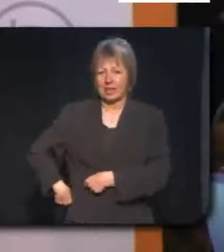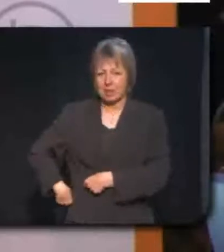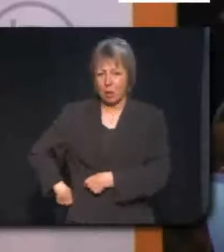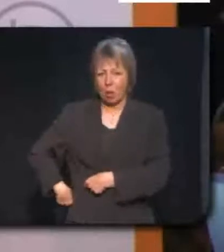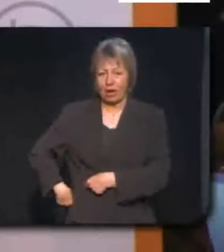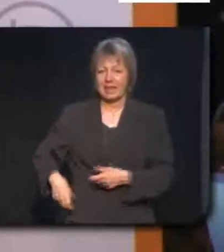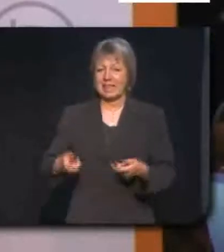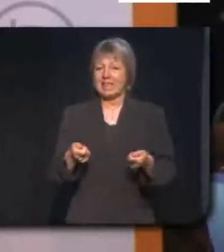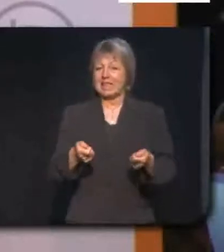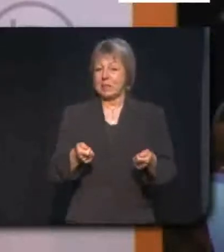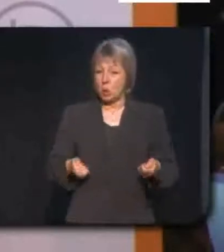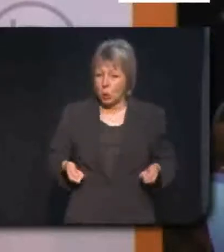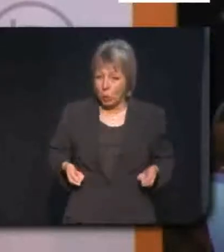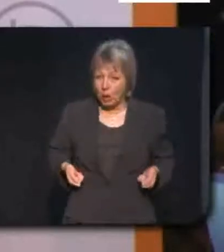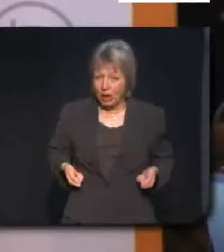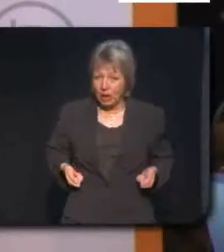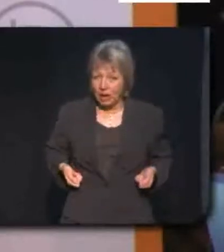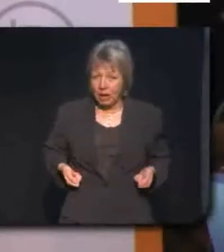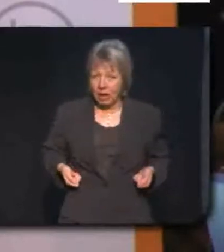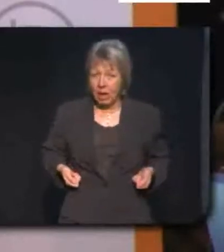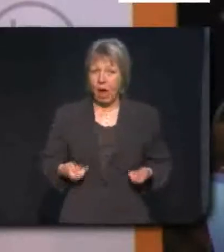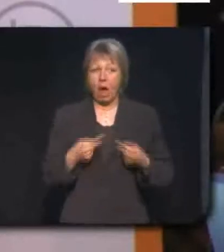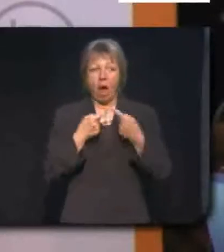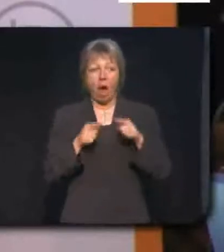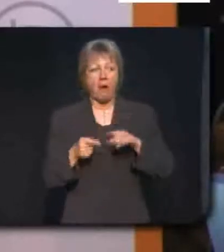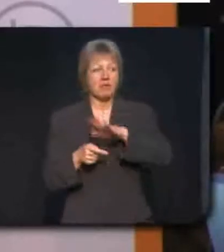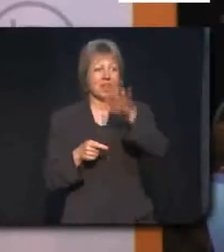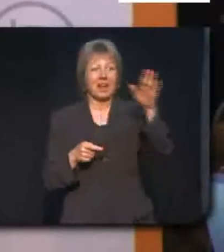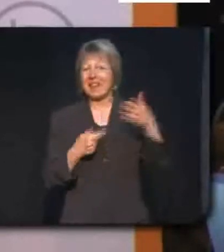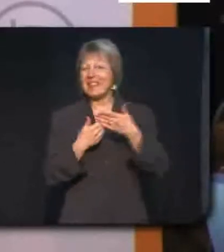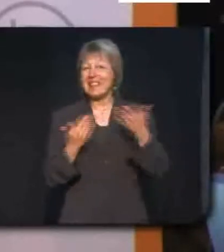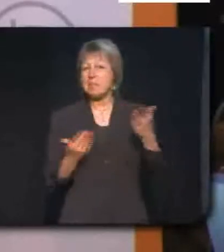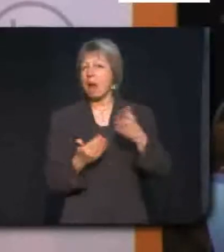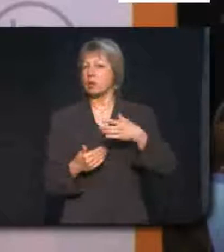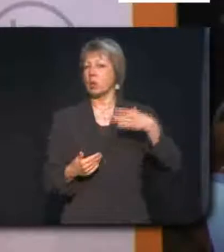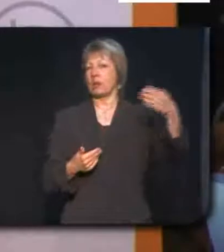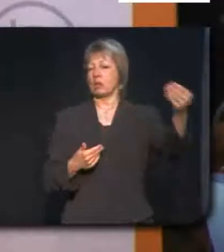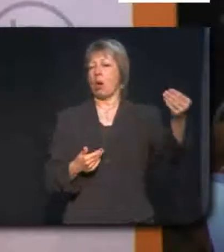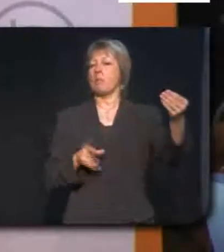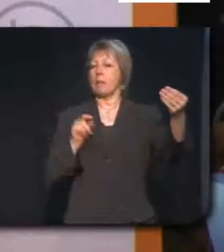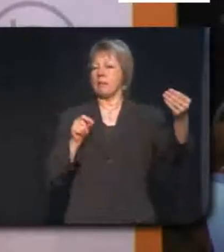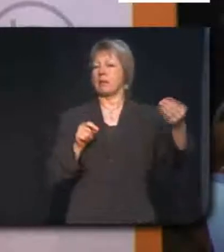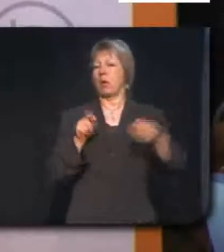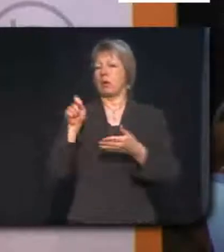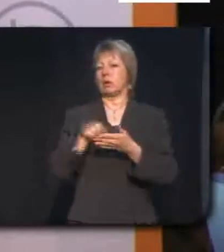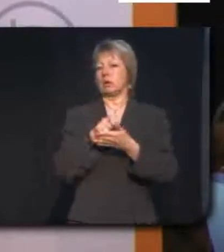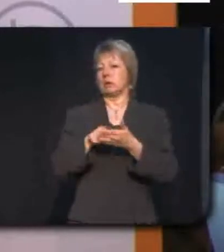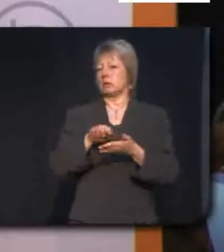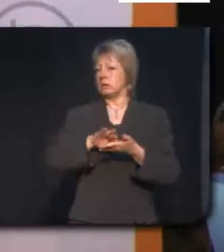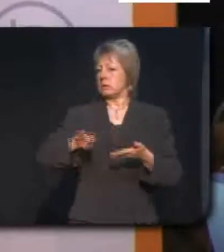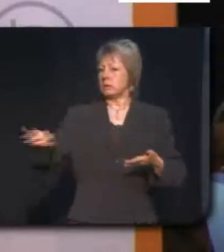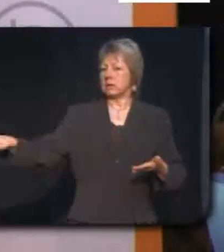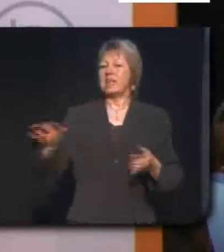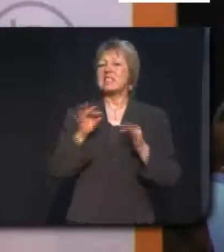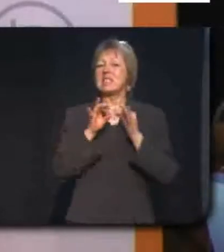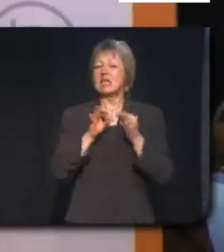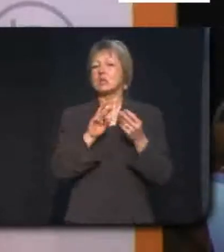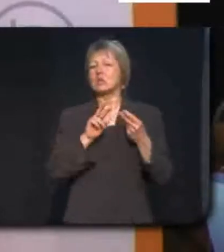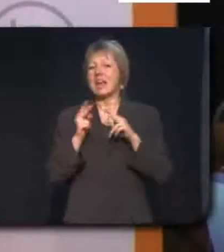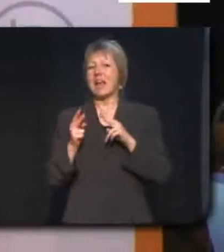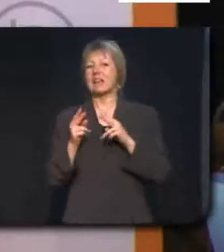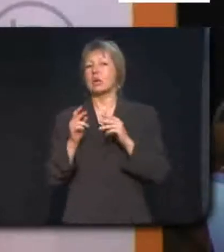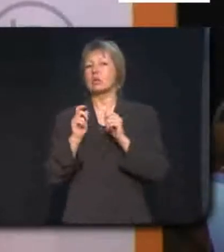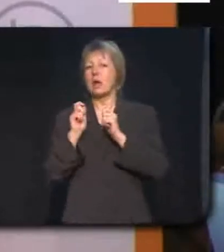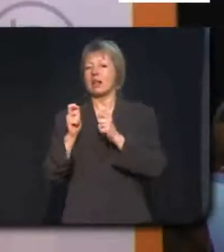nicht von keinem anderen Teilnehmer der Versammlung übernommen deshalb ist der satzungsänderungsantrag